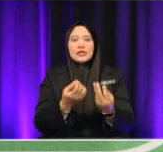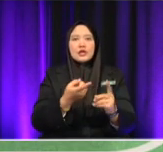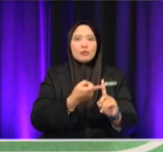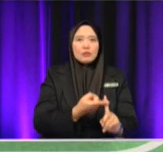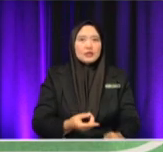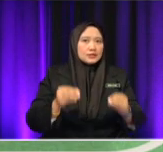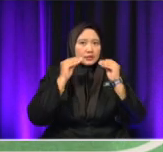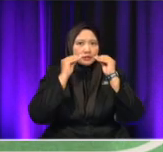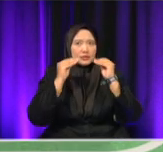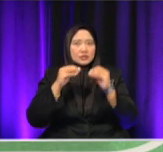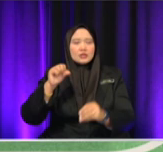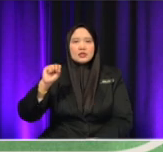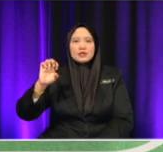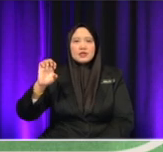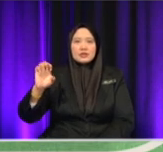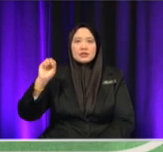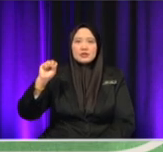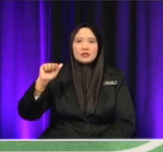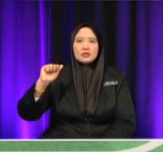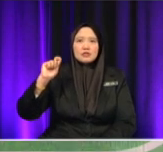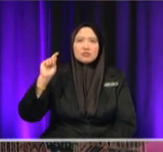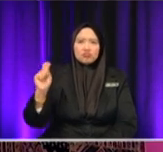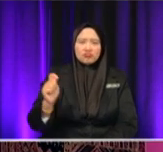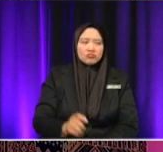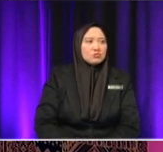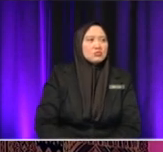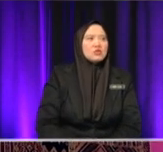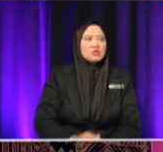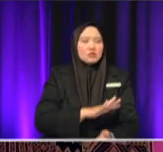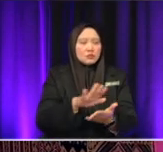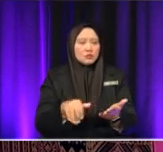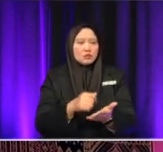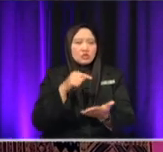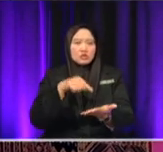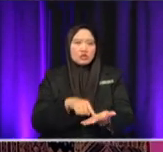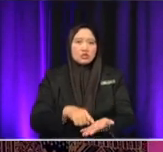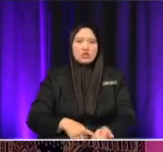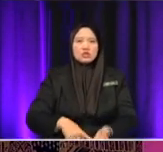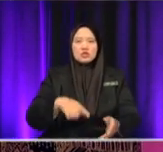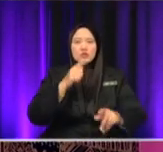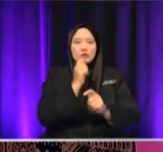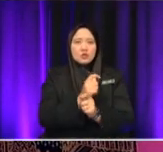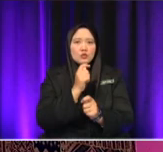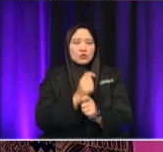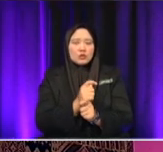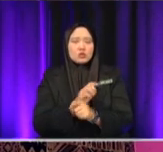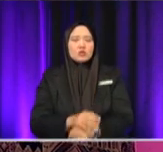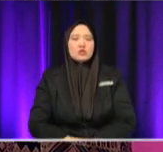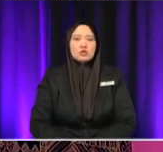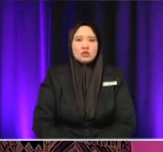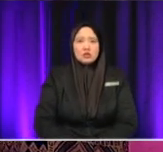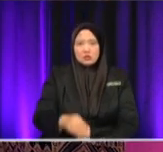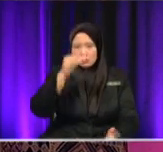ataupun ajaran yang menyelimui nah ini semua tugas ataupun peranan suami dan istri Ih ai